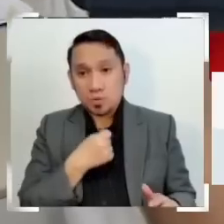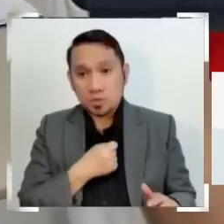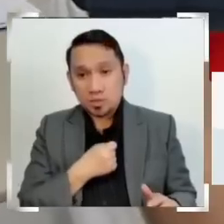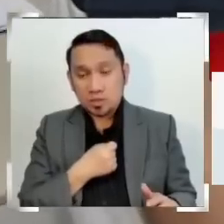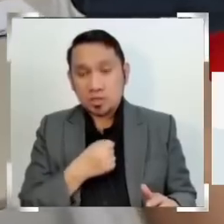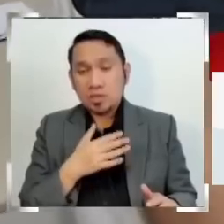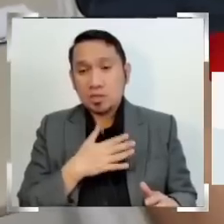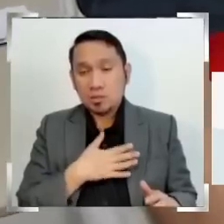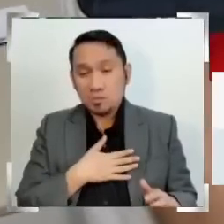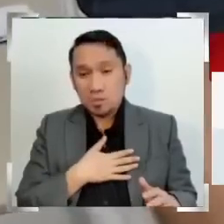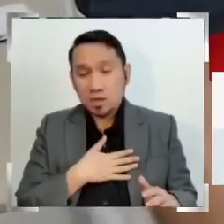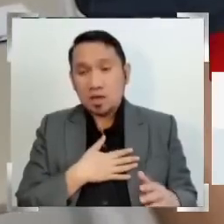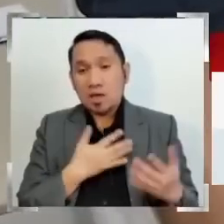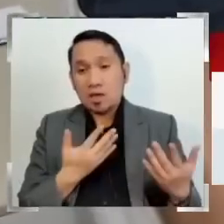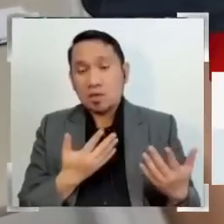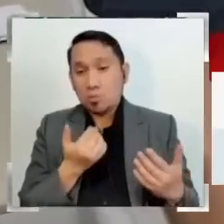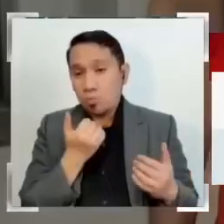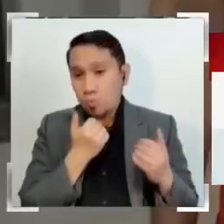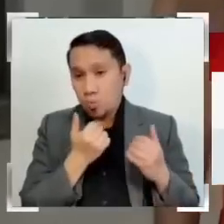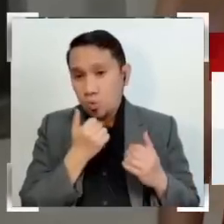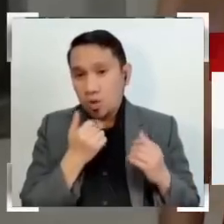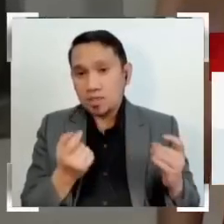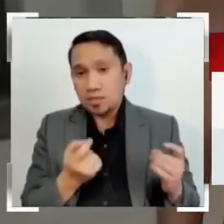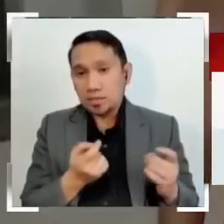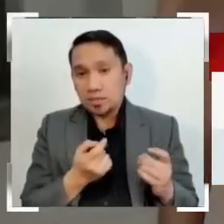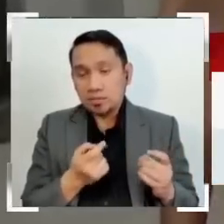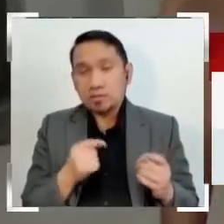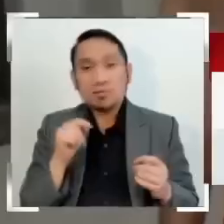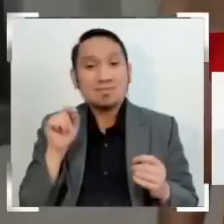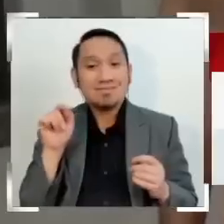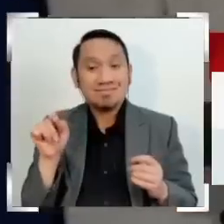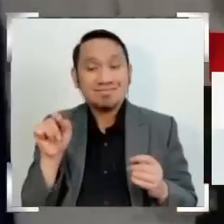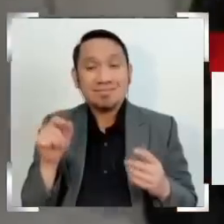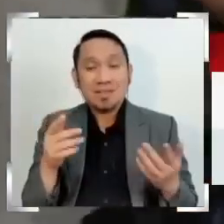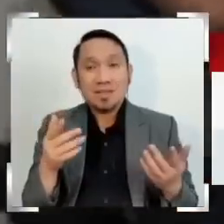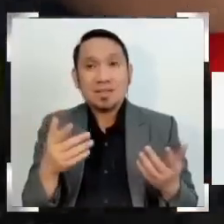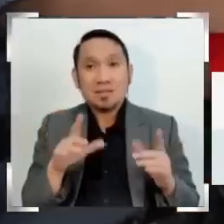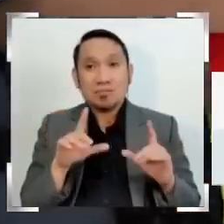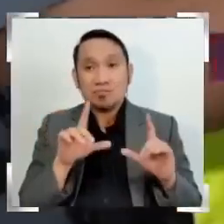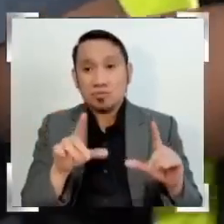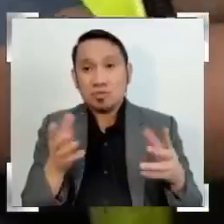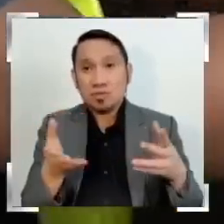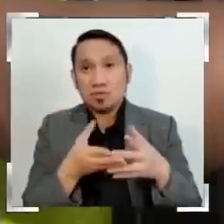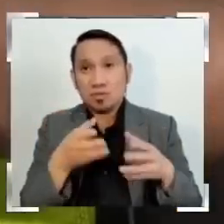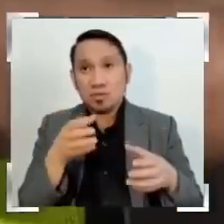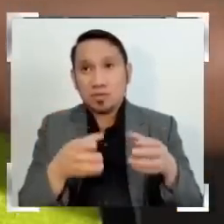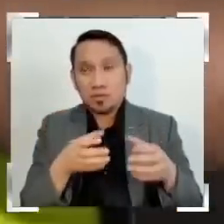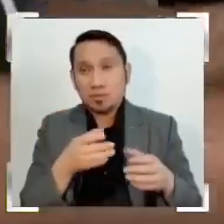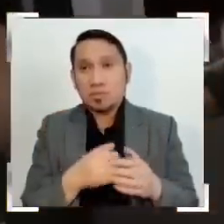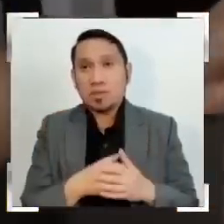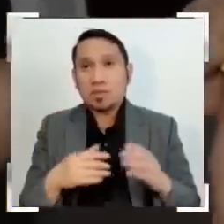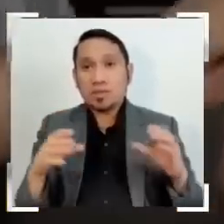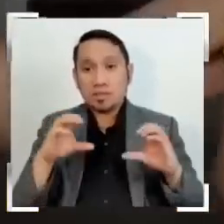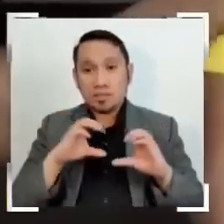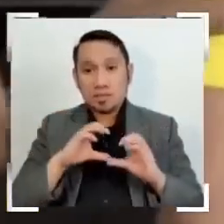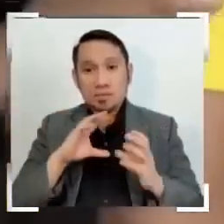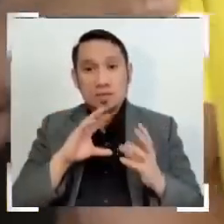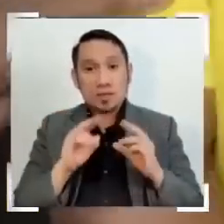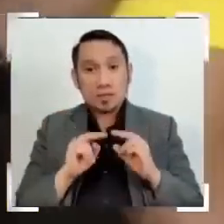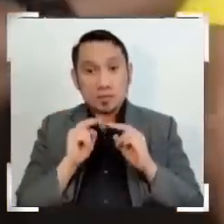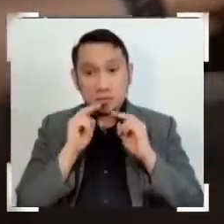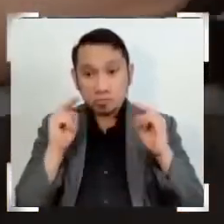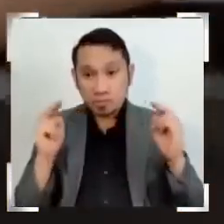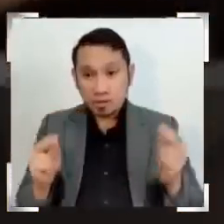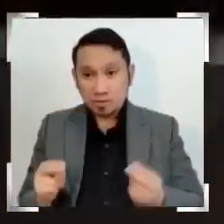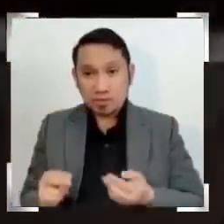ko. Nasampa na ang suspect ng reklamong paglabag sa anti-rape law. Para sa GMA Integrated News, James Agustin ang